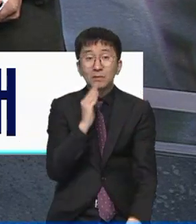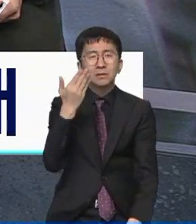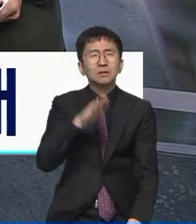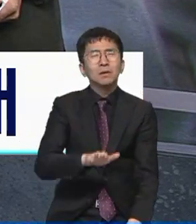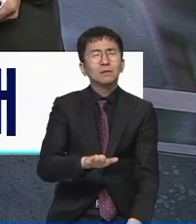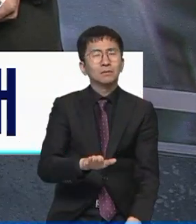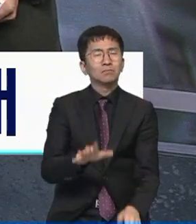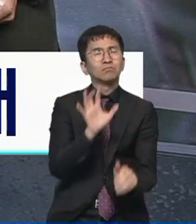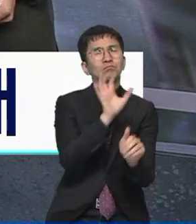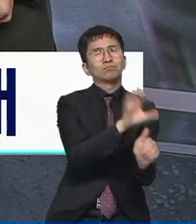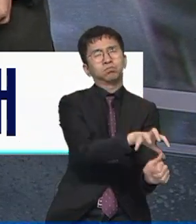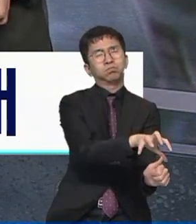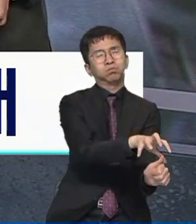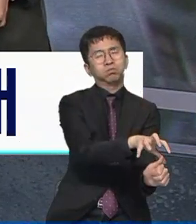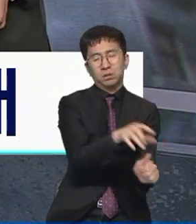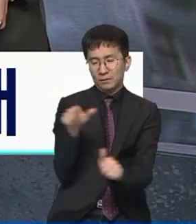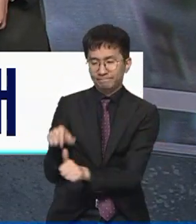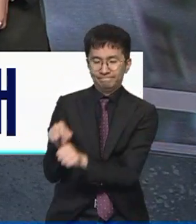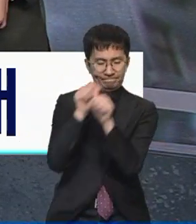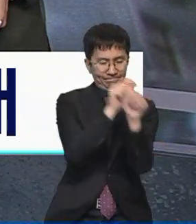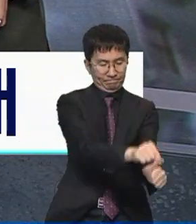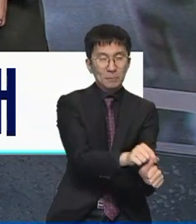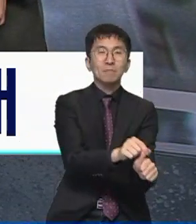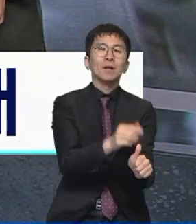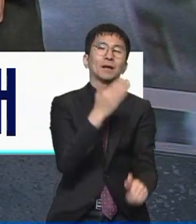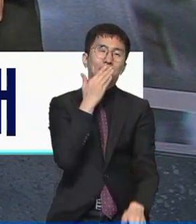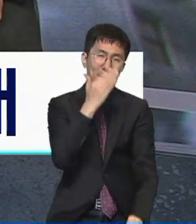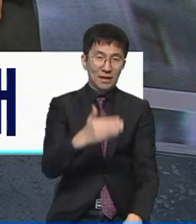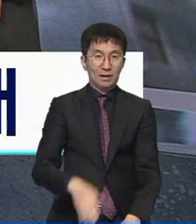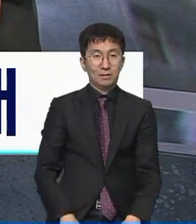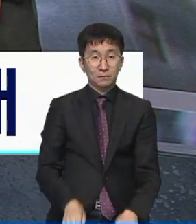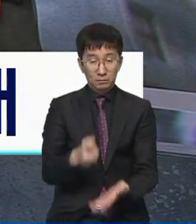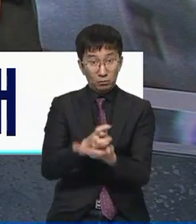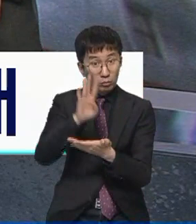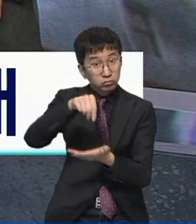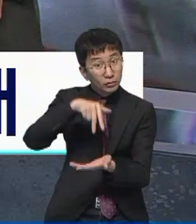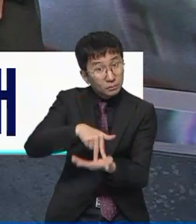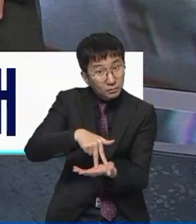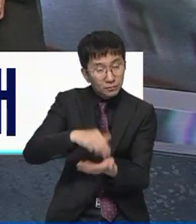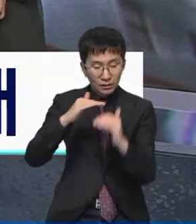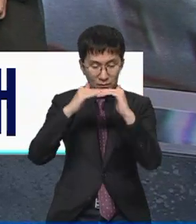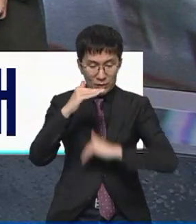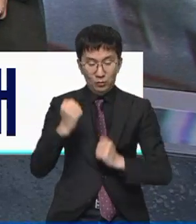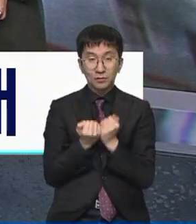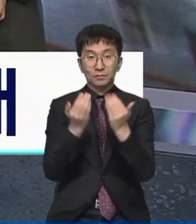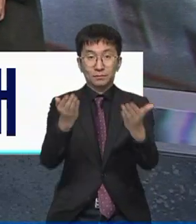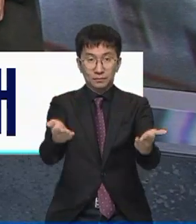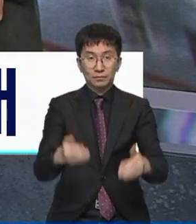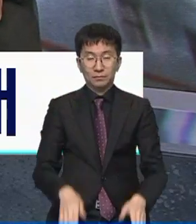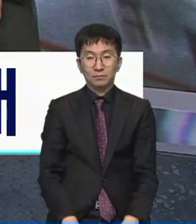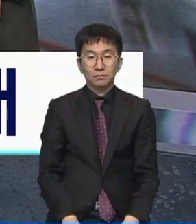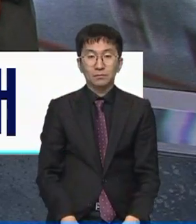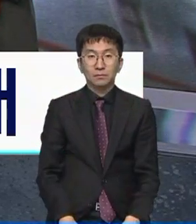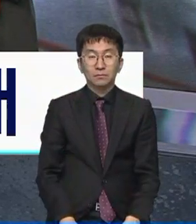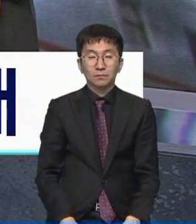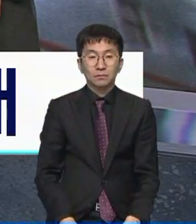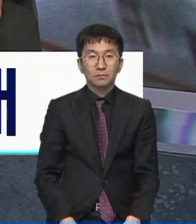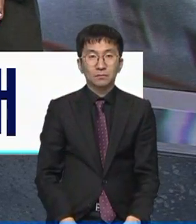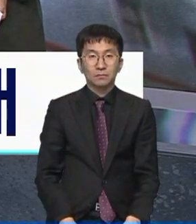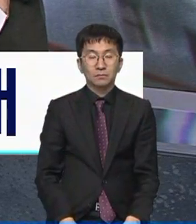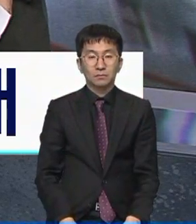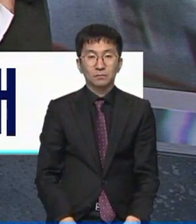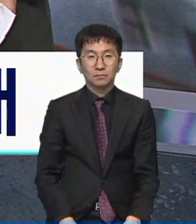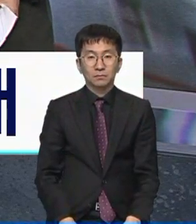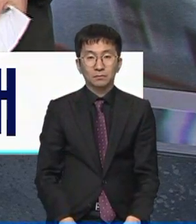살고 이미 출소한 성범죄자에게도 그대로 적용됩니다. 먼저 법무부가 입법 예고한 내용 한성희 기자가